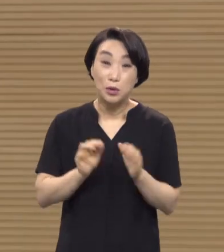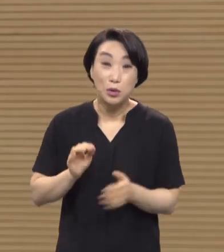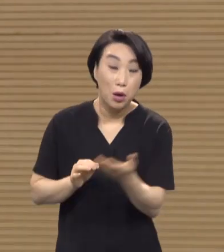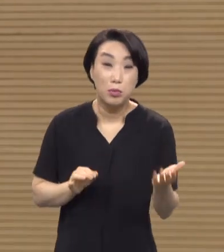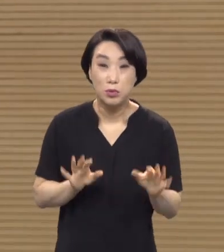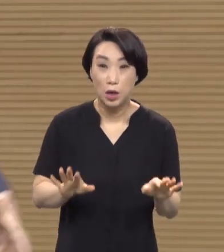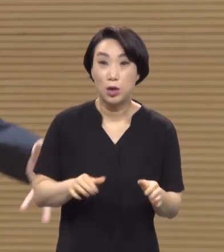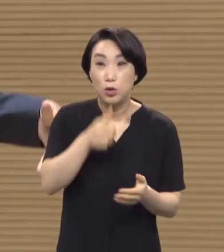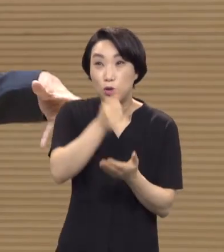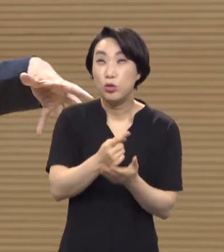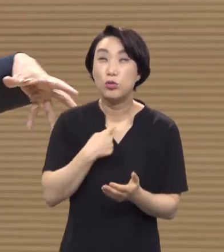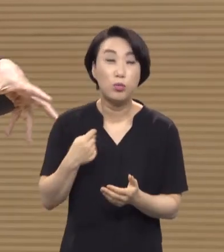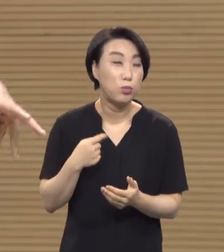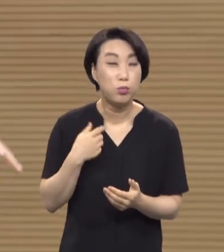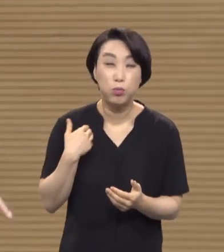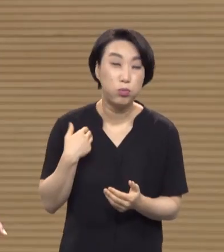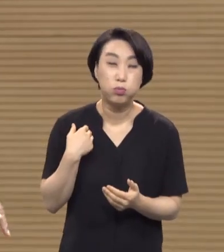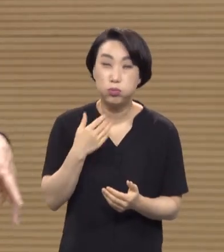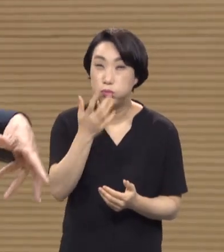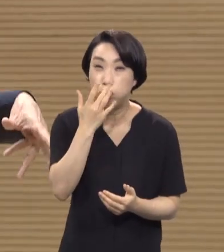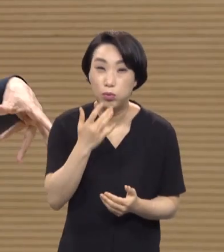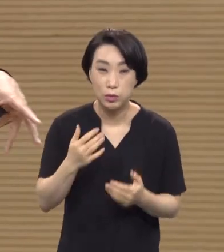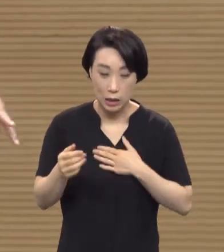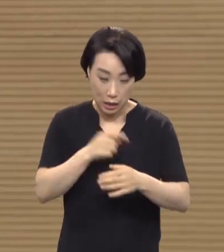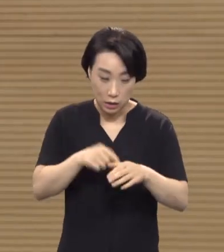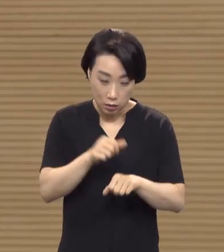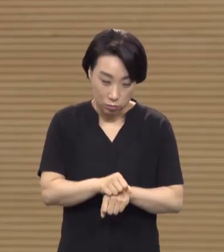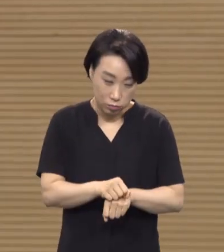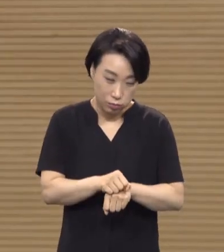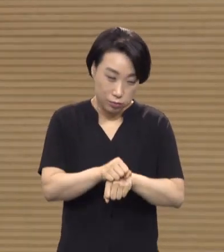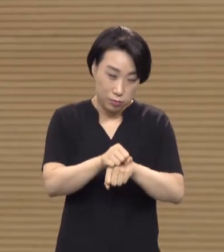모르게 지키해서 내 속에 차곡차곡